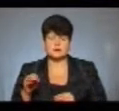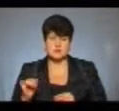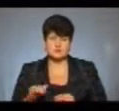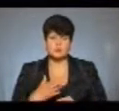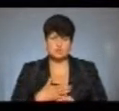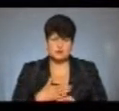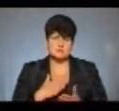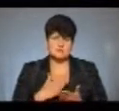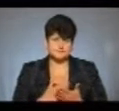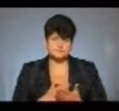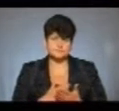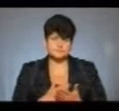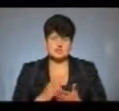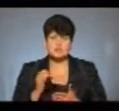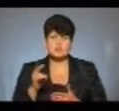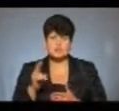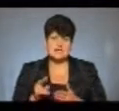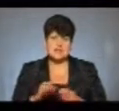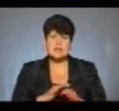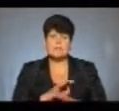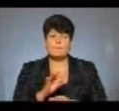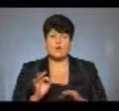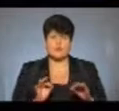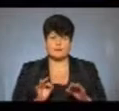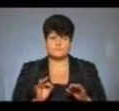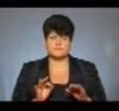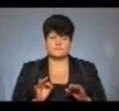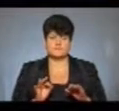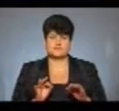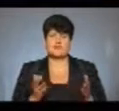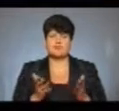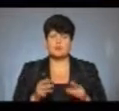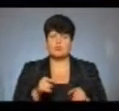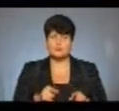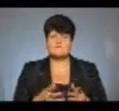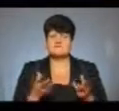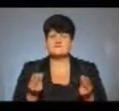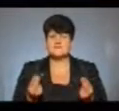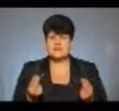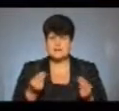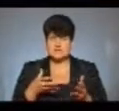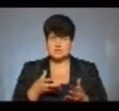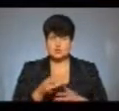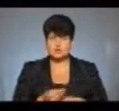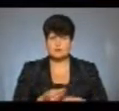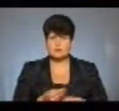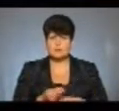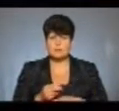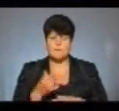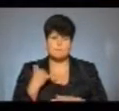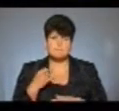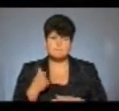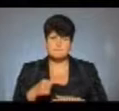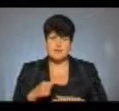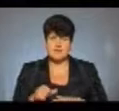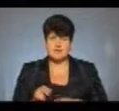функціонує соціальний проєкт, в якому ми фінансуємо пальне та